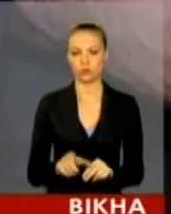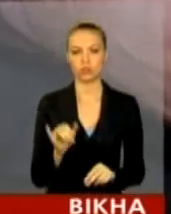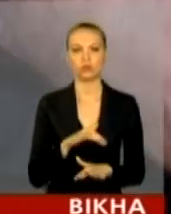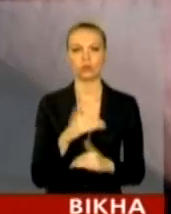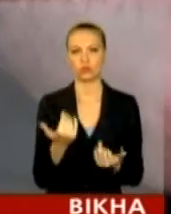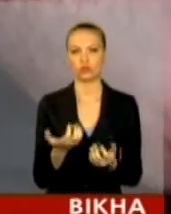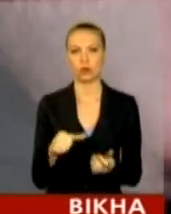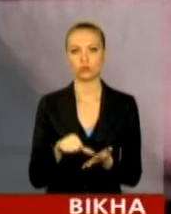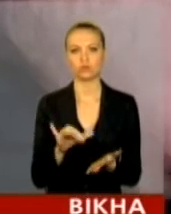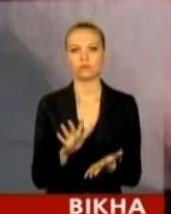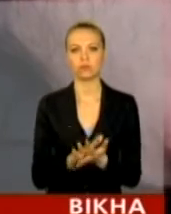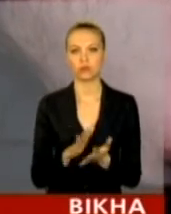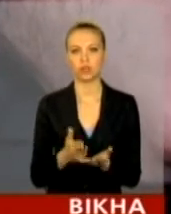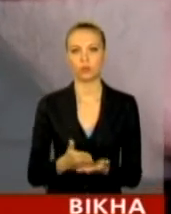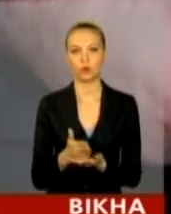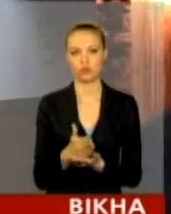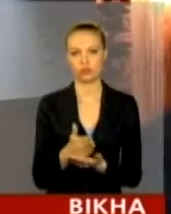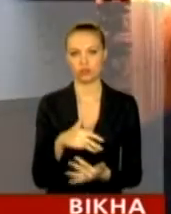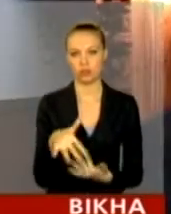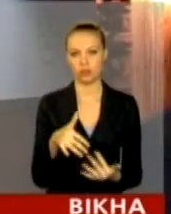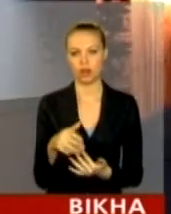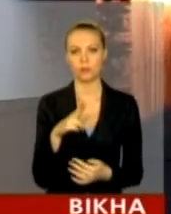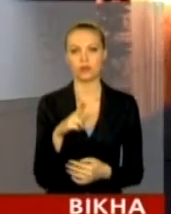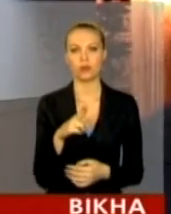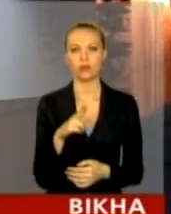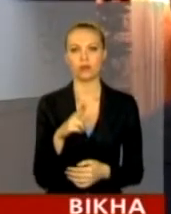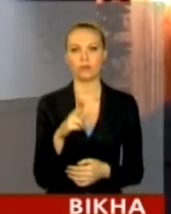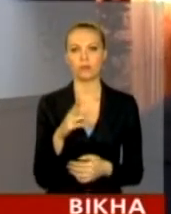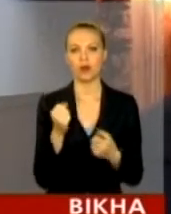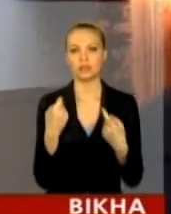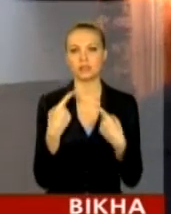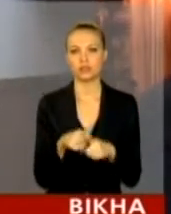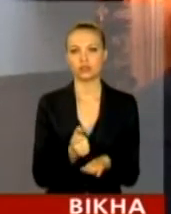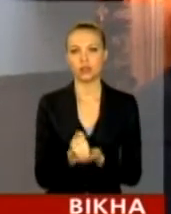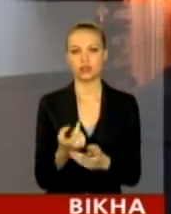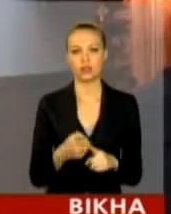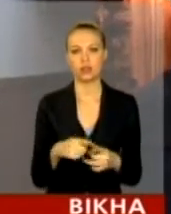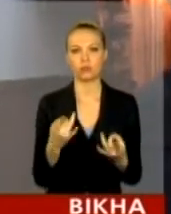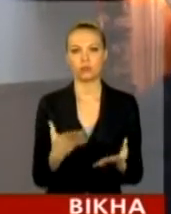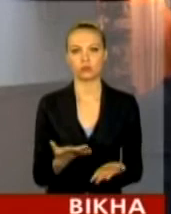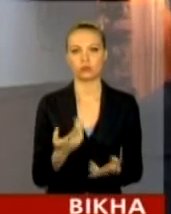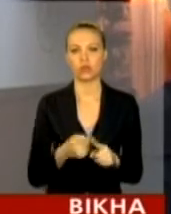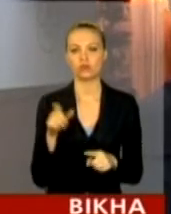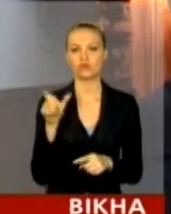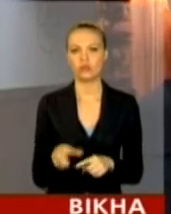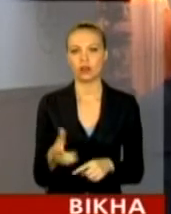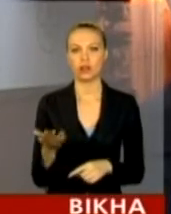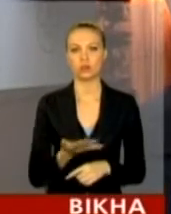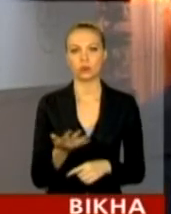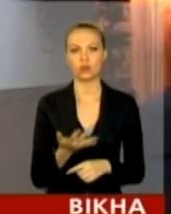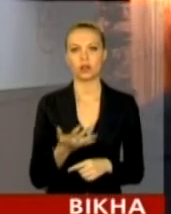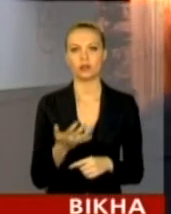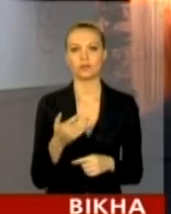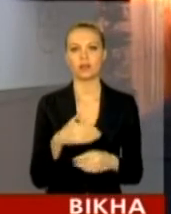брати участі в брудних політичних інтригах. А технічний кандидат – це просто, я ж говорю, що це чоловік, який